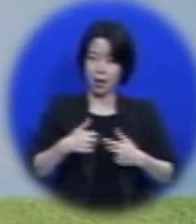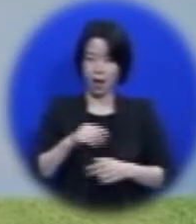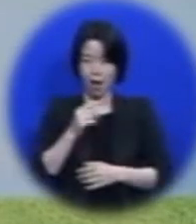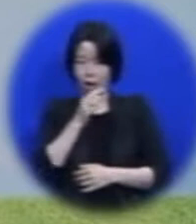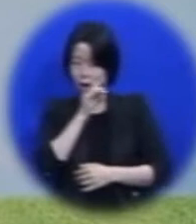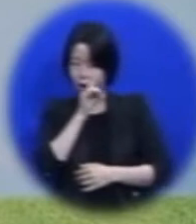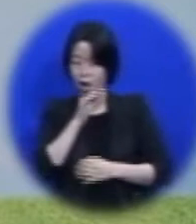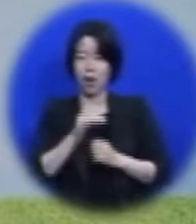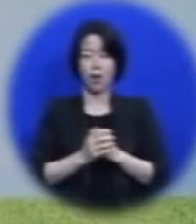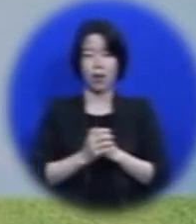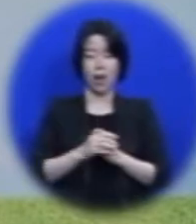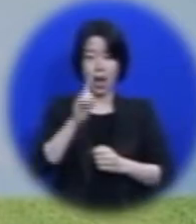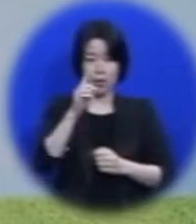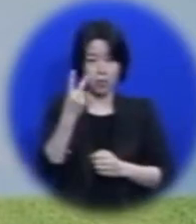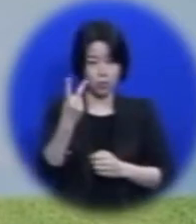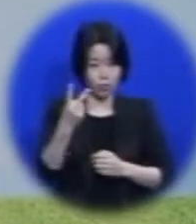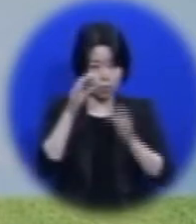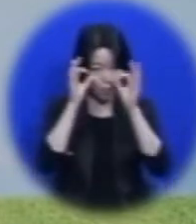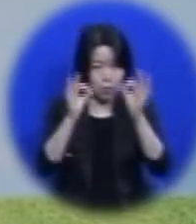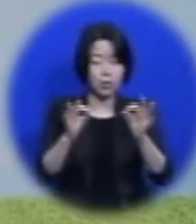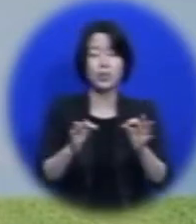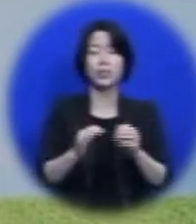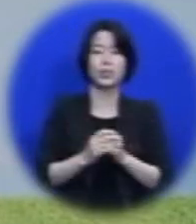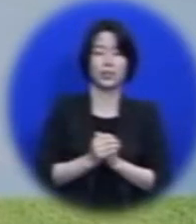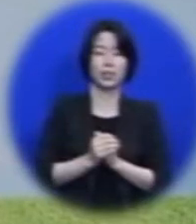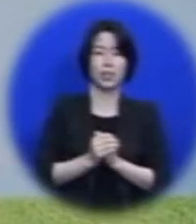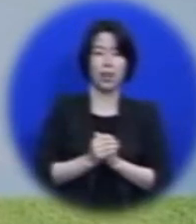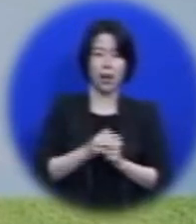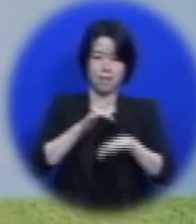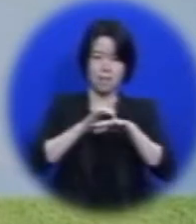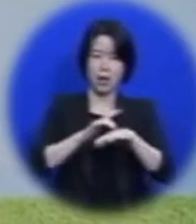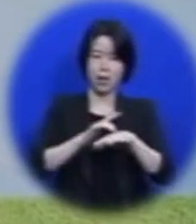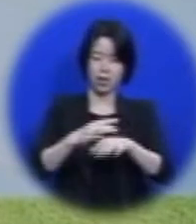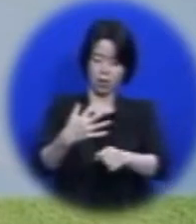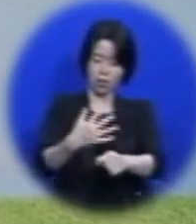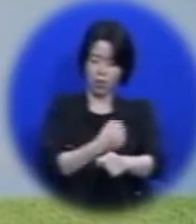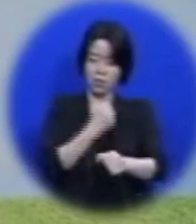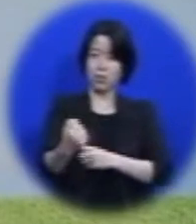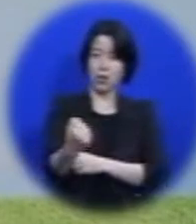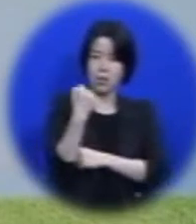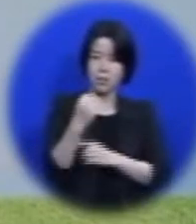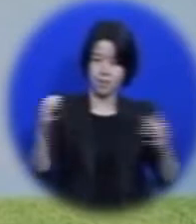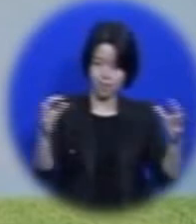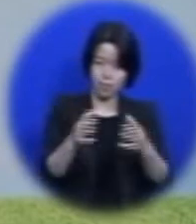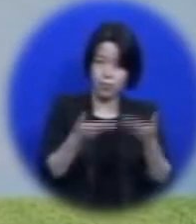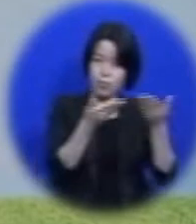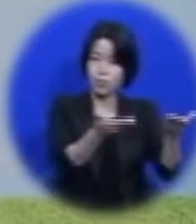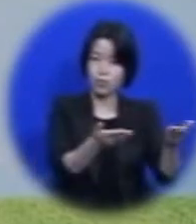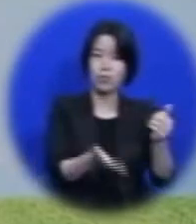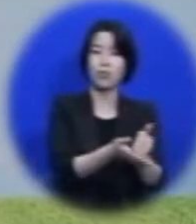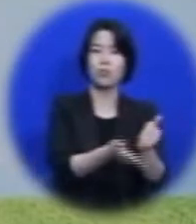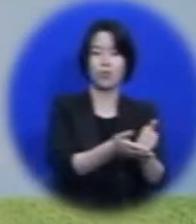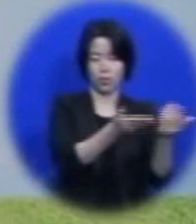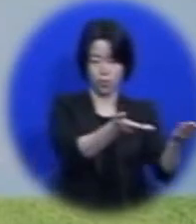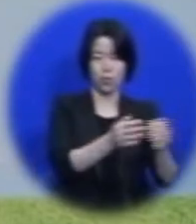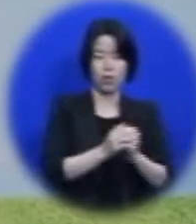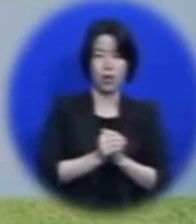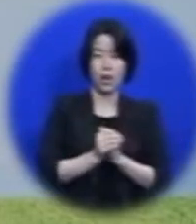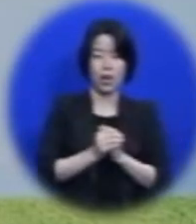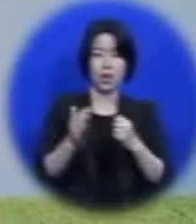삼아 한 번 두 번 본 것이 마귀에게 엄청난 힘을 모아준 거가 됐습니다.